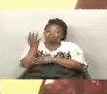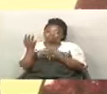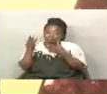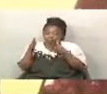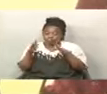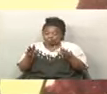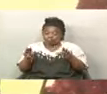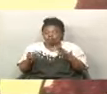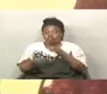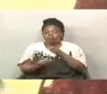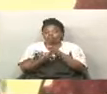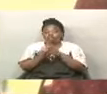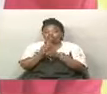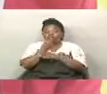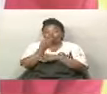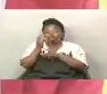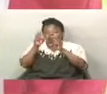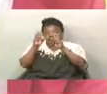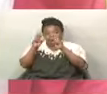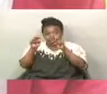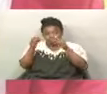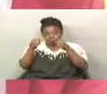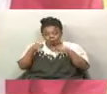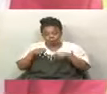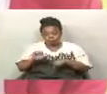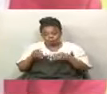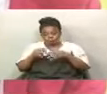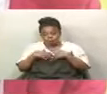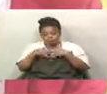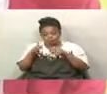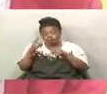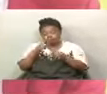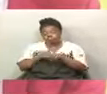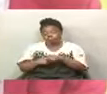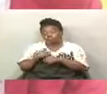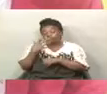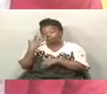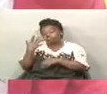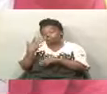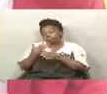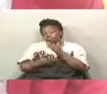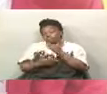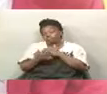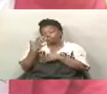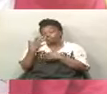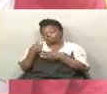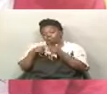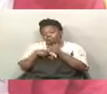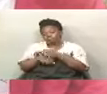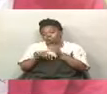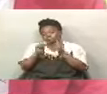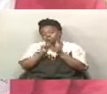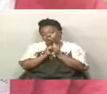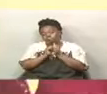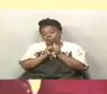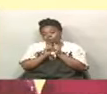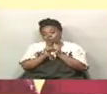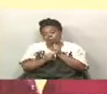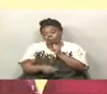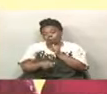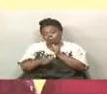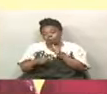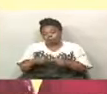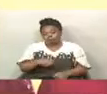teka yomuti omulamu agutuukirize. Emiryango gya kugulawo saa 11 ez'okumakya ng'okuyingira kwa mutwalo gumu ate